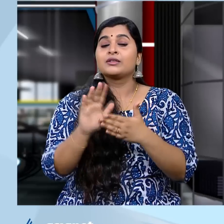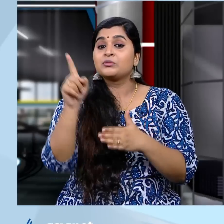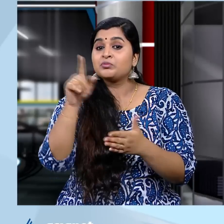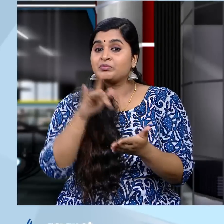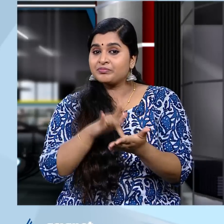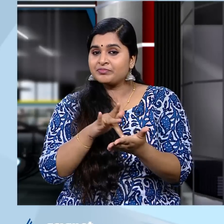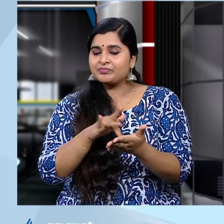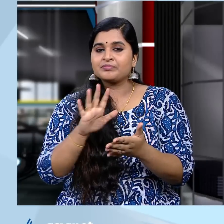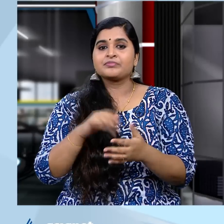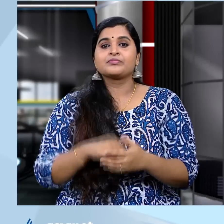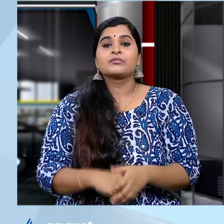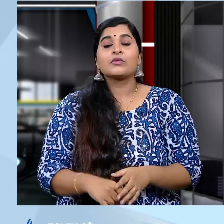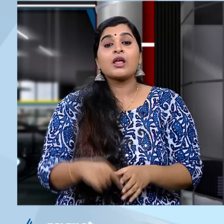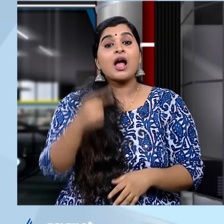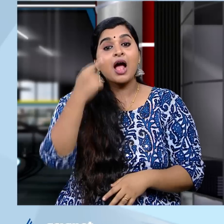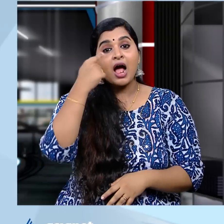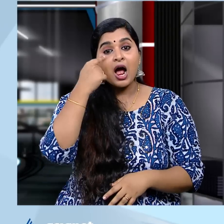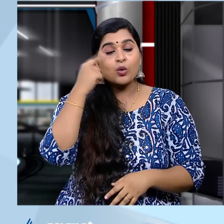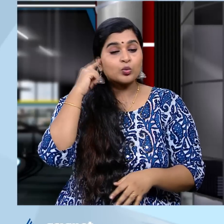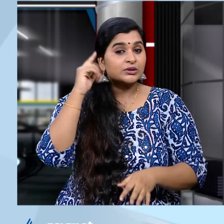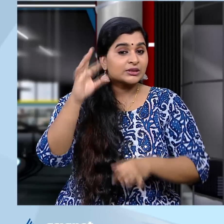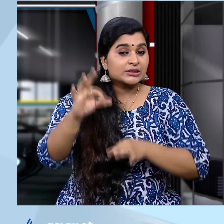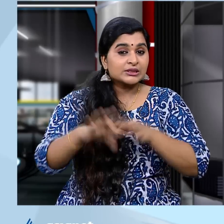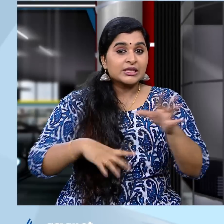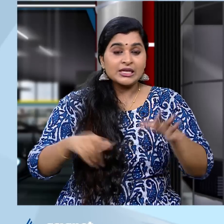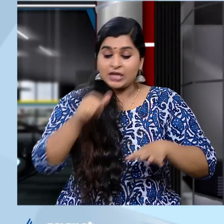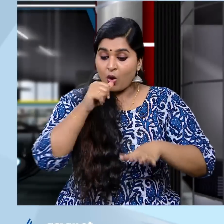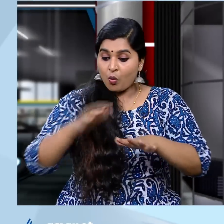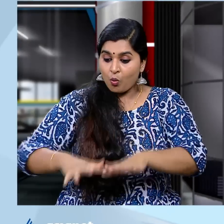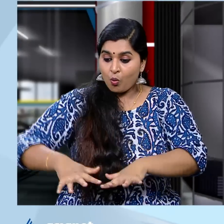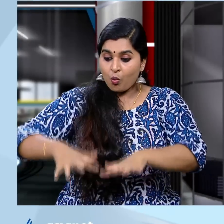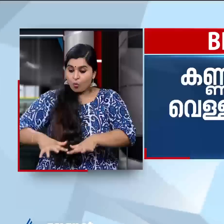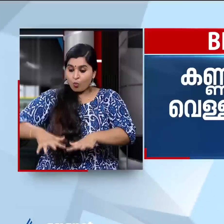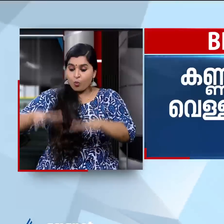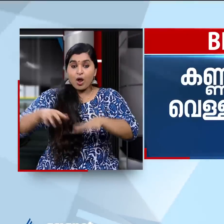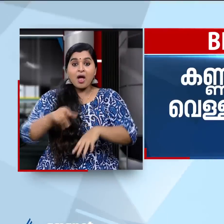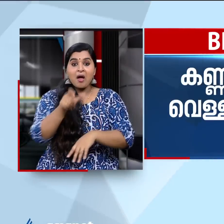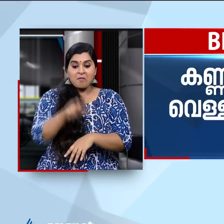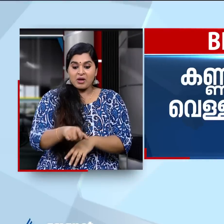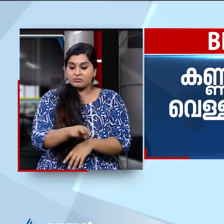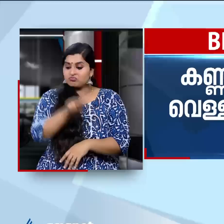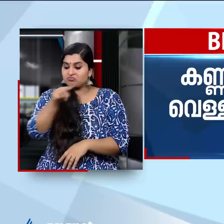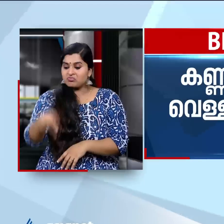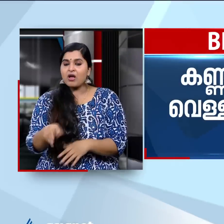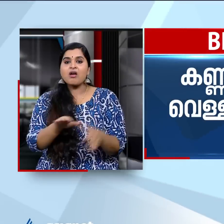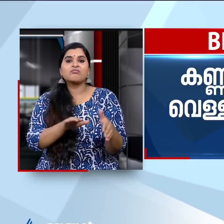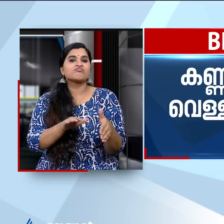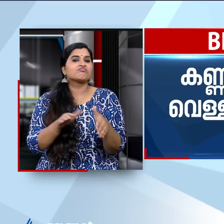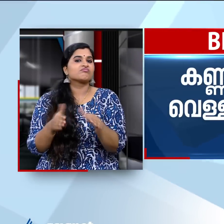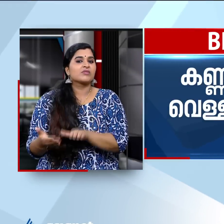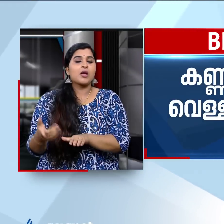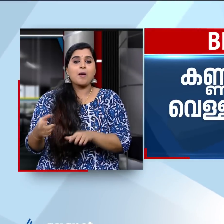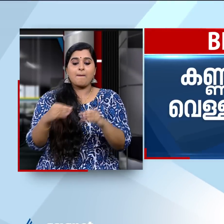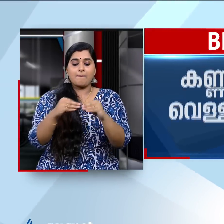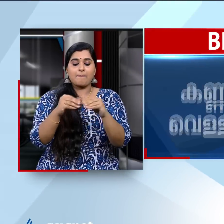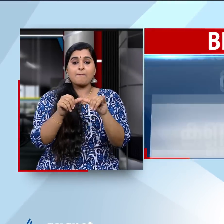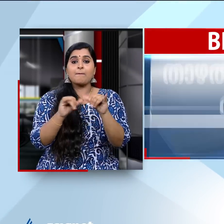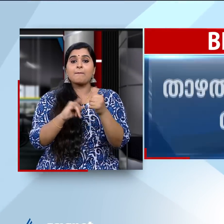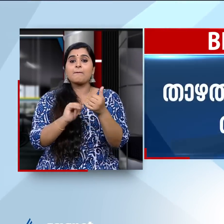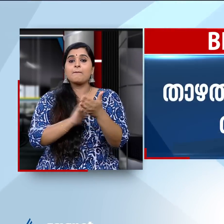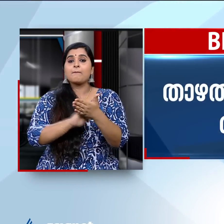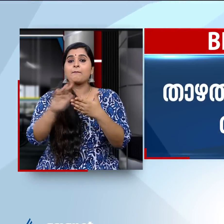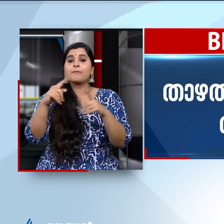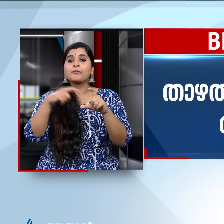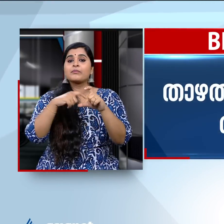കണ്ണൂർ സിറ്റി നാലുവയലിൽ വെള്ളക്കെട്ടിൽ വീണ് ഒരാൾ മരിച്ചു. താഴത്ത് ഹൗസിൽ ബഷീറാണ് മരിച്ചത്. പി എൽ കിരൺ ചേരുന്നുണ്ട്. കിരൺ, എങ്ങനെയാണ്